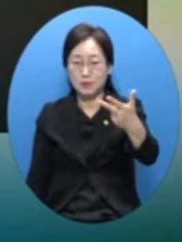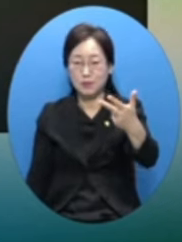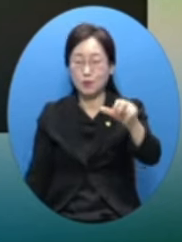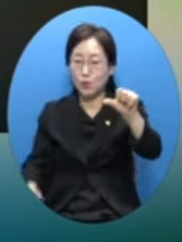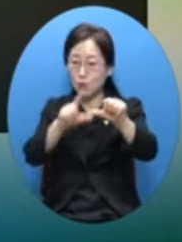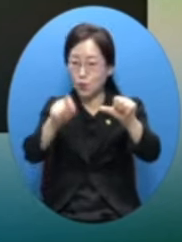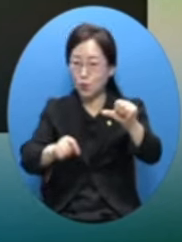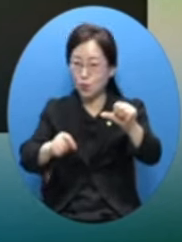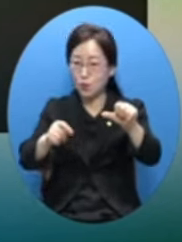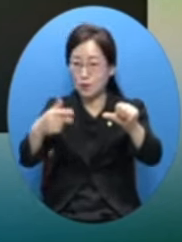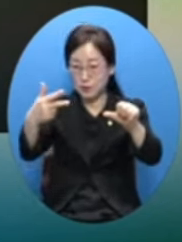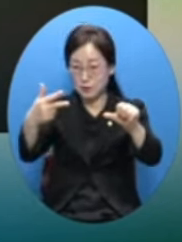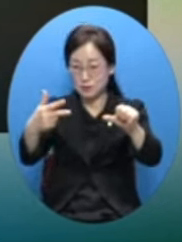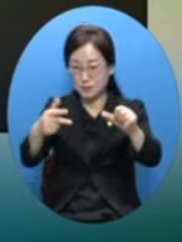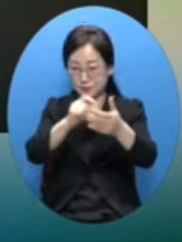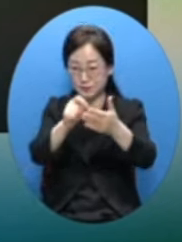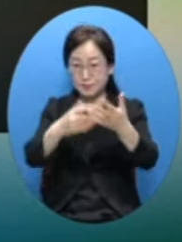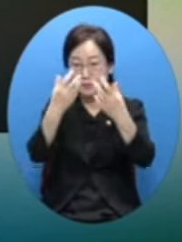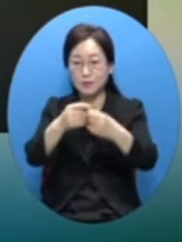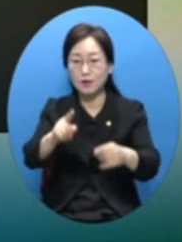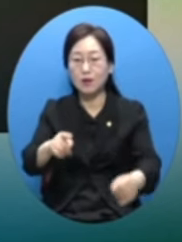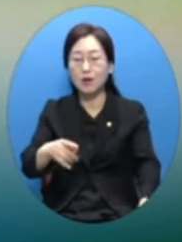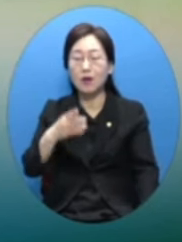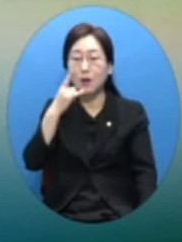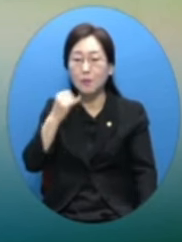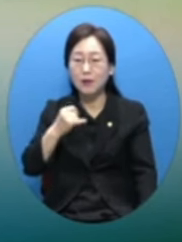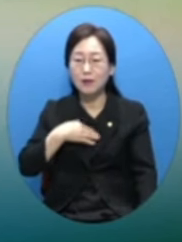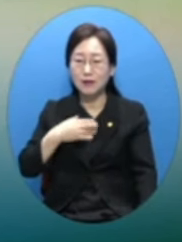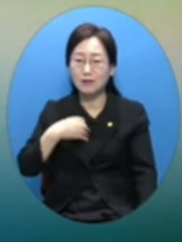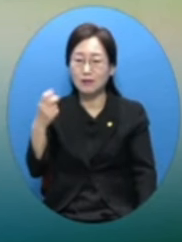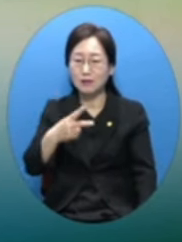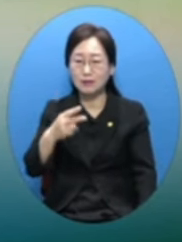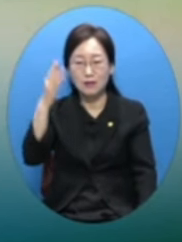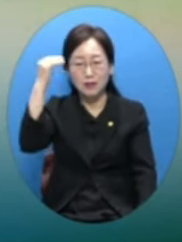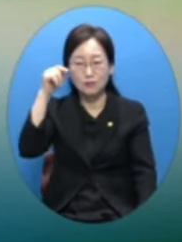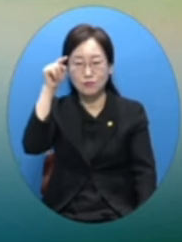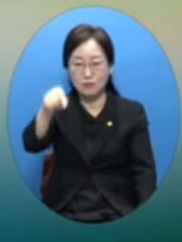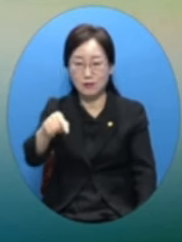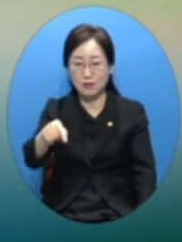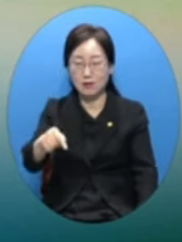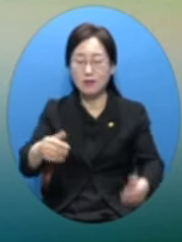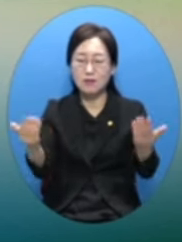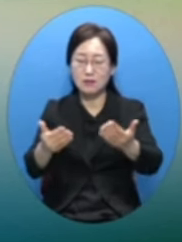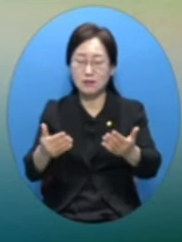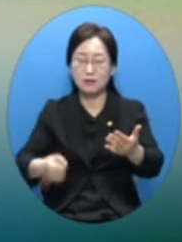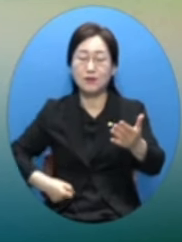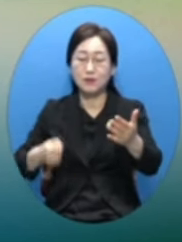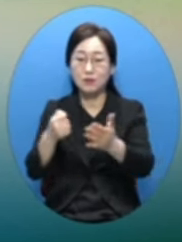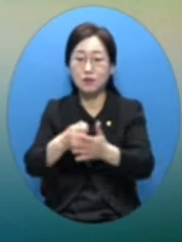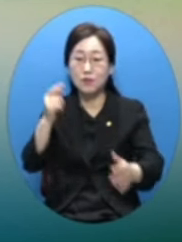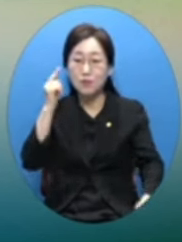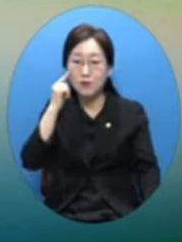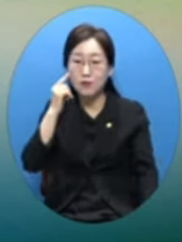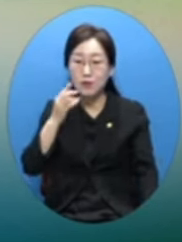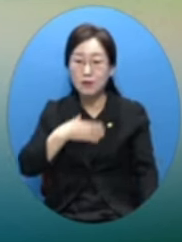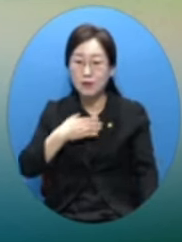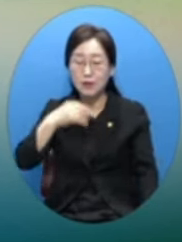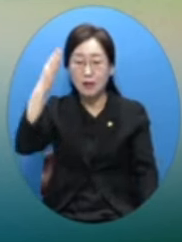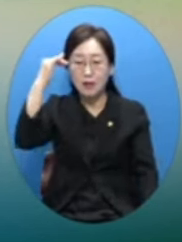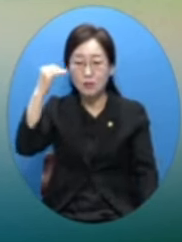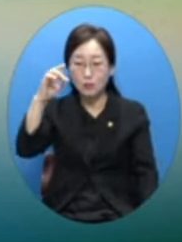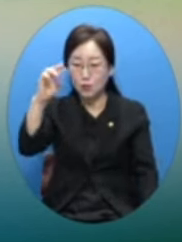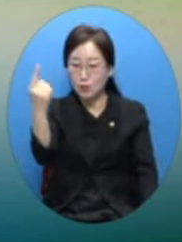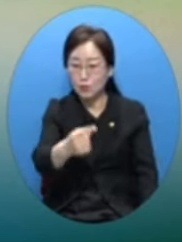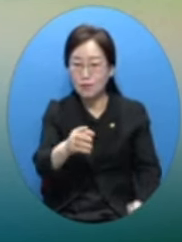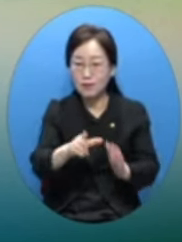써진 내용인데요. 엄마는 다시 한국에 가서 사역을 맡기로 결정했다. 그것은 엄마가 한국에서 돌아올 때 바라던